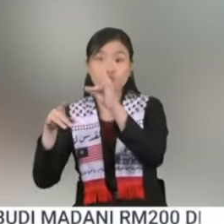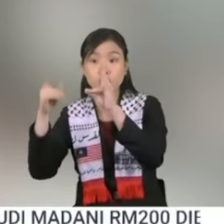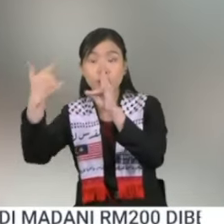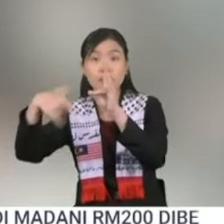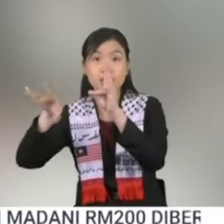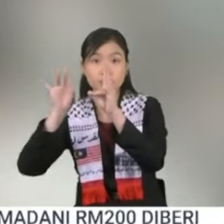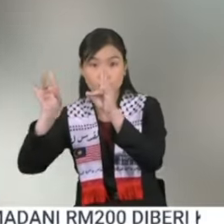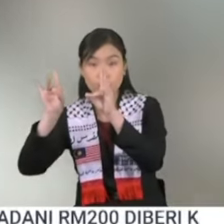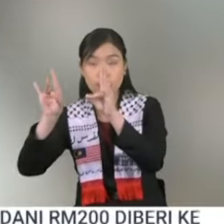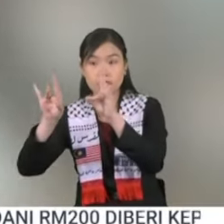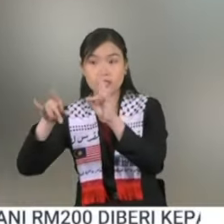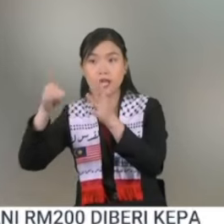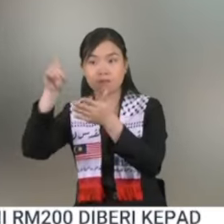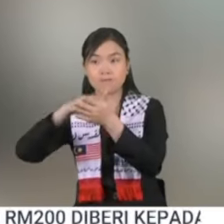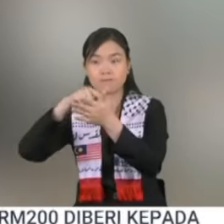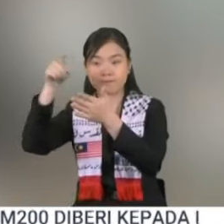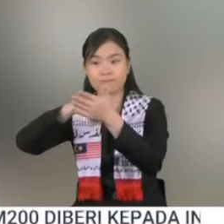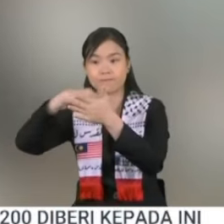hari pengundian.